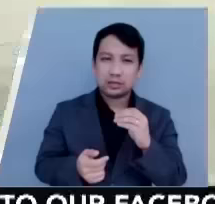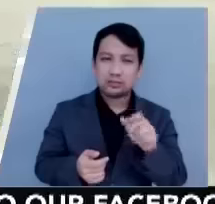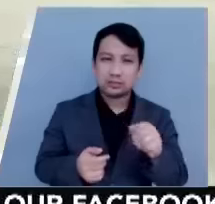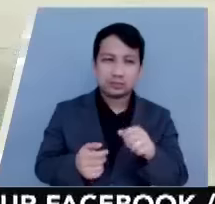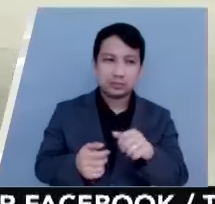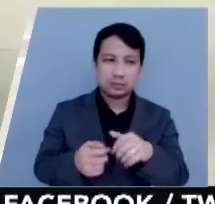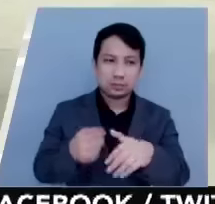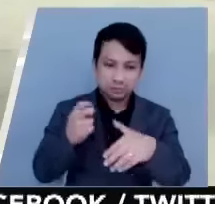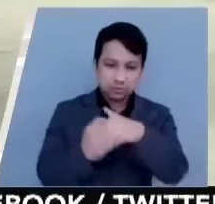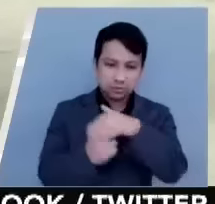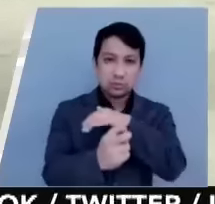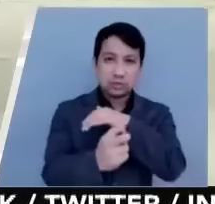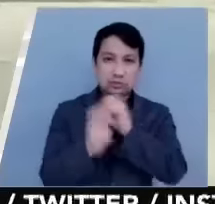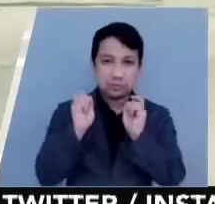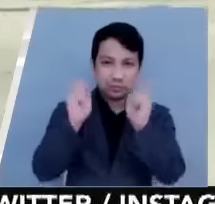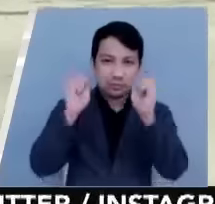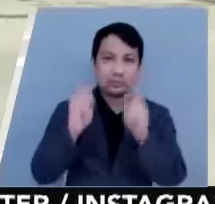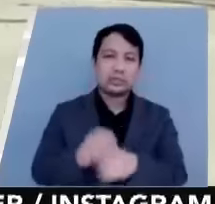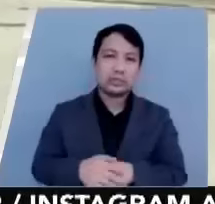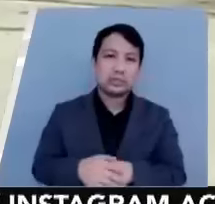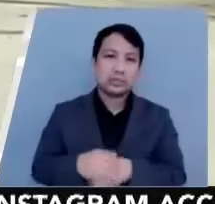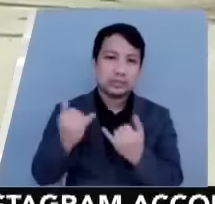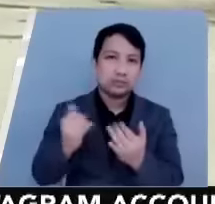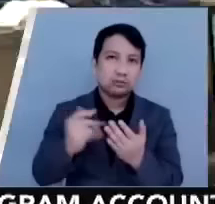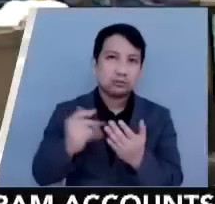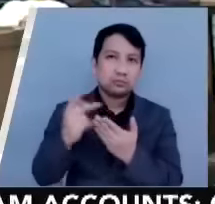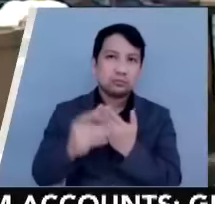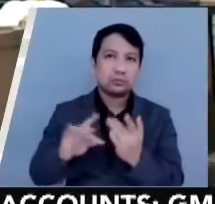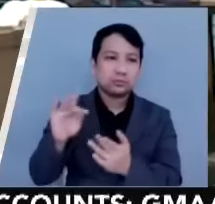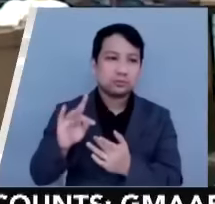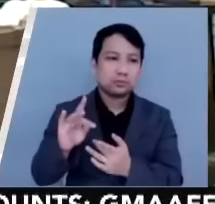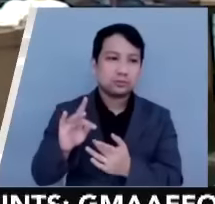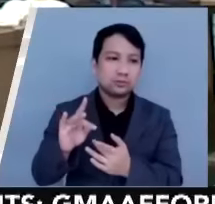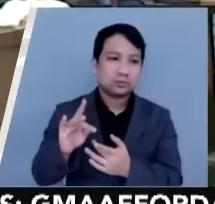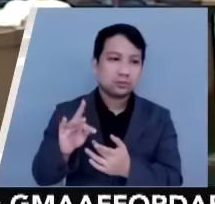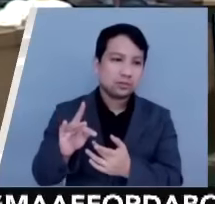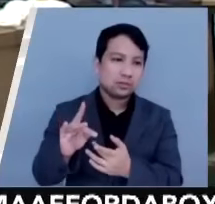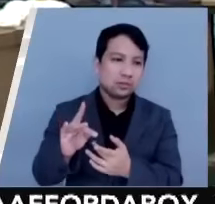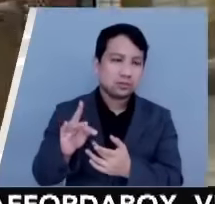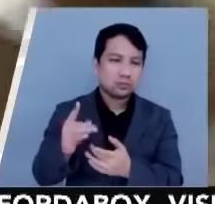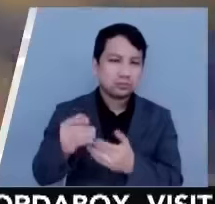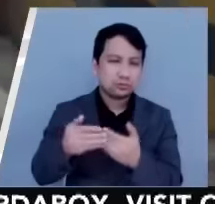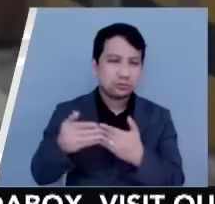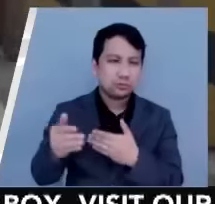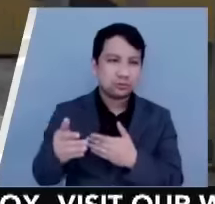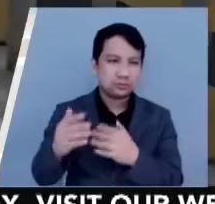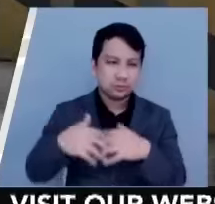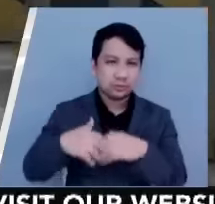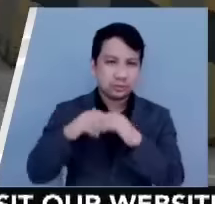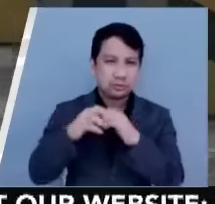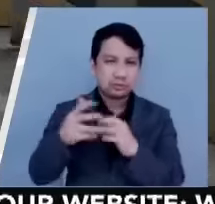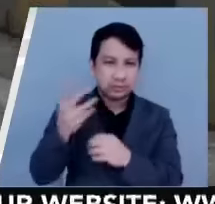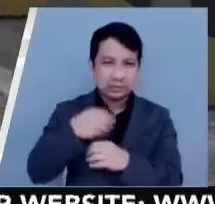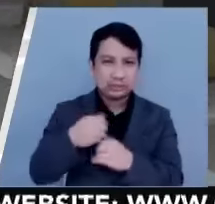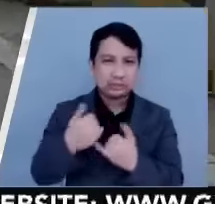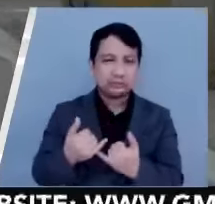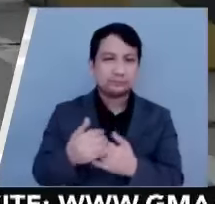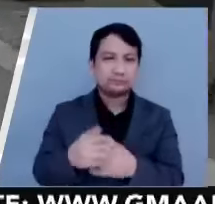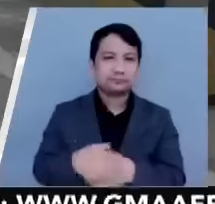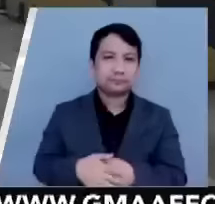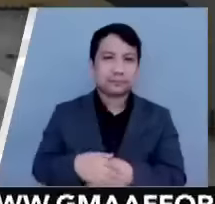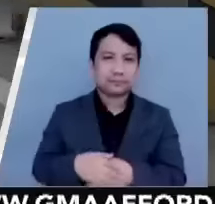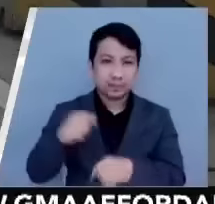ambitious infrastructure project to date, has already attained significant progress in its construction. Kaugnay naman sa bike lane sa